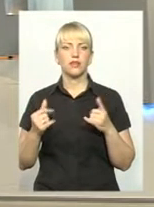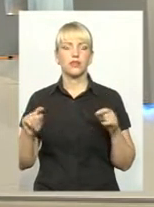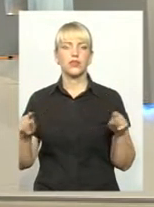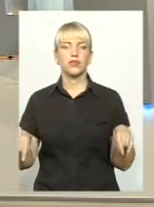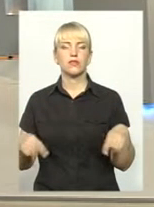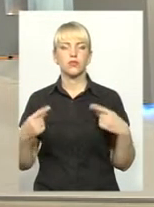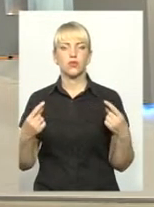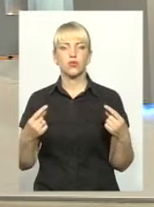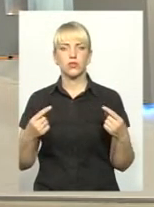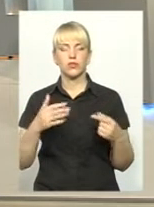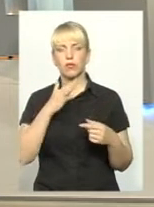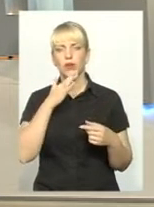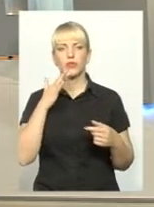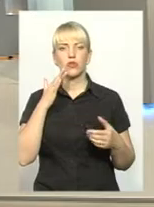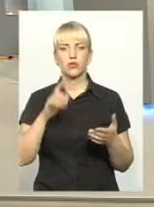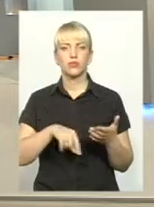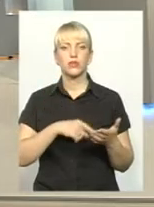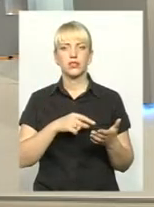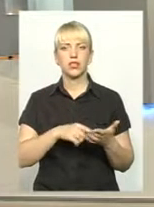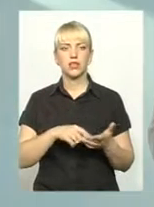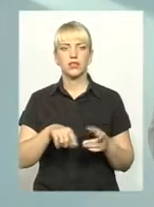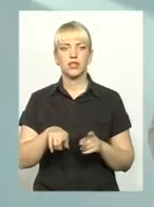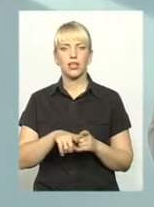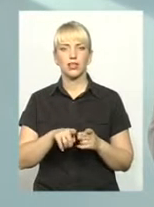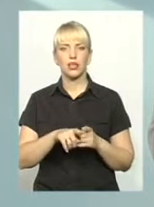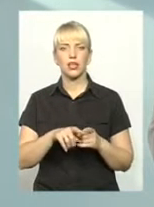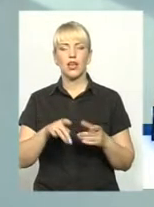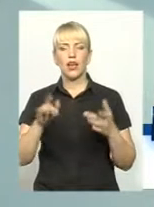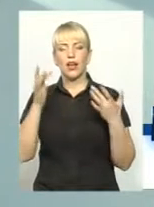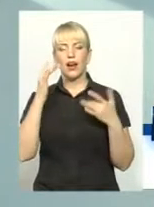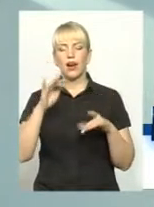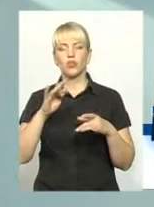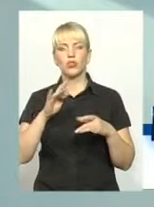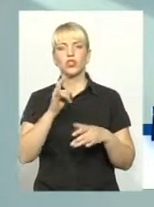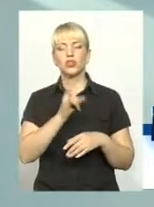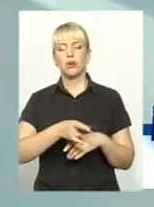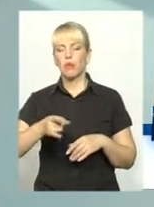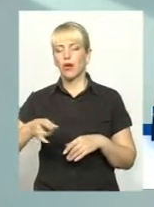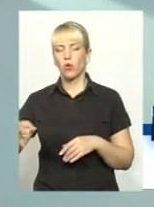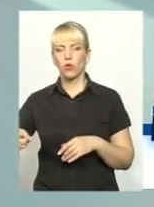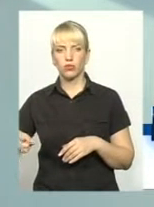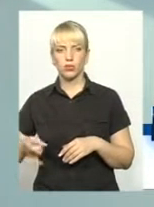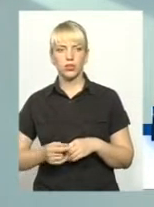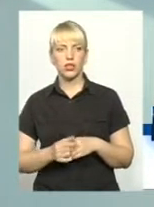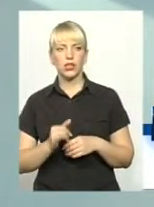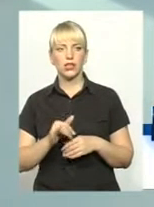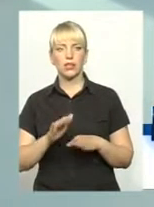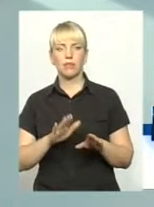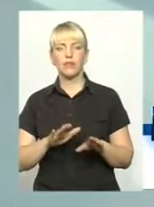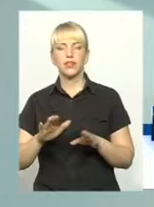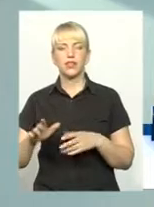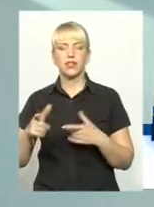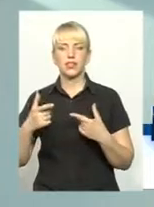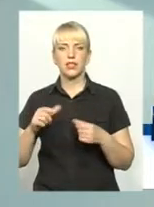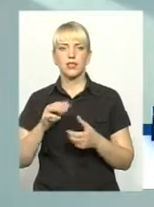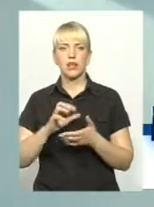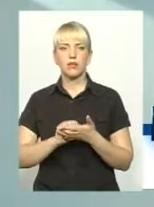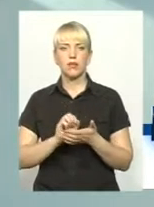створюються в багатьох місцях такі хаотичні парковки, хаотичні такі місця, де